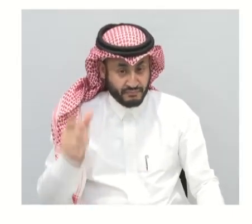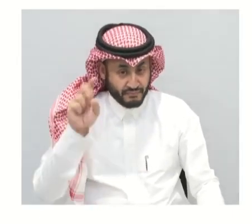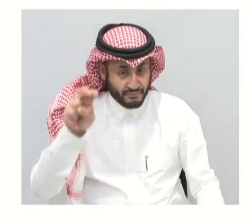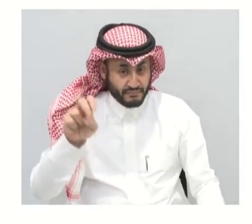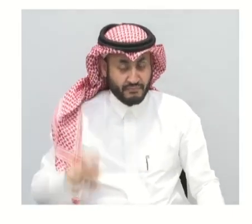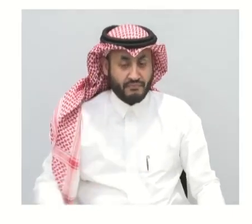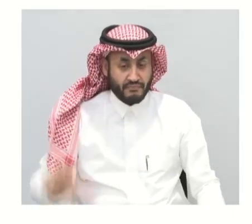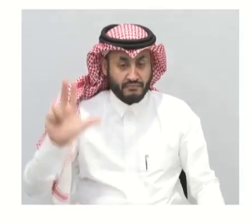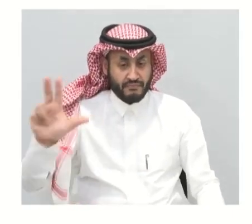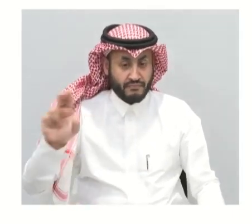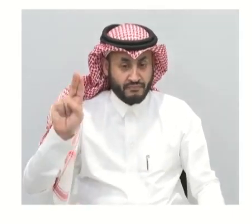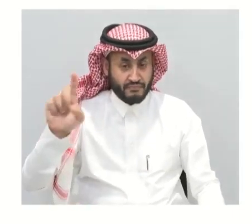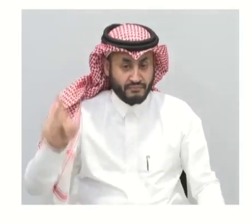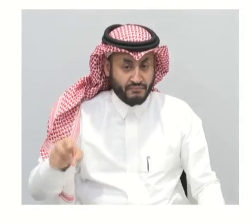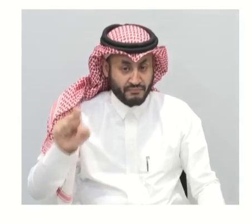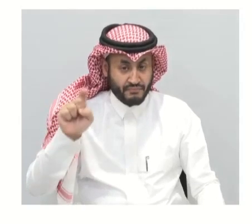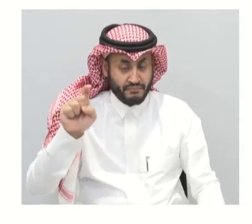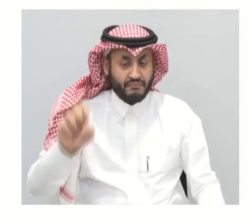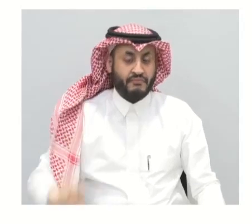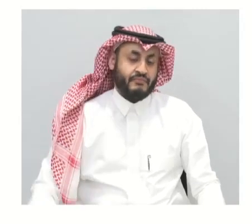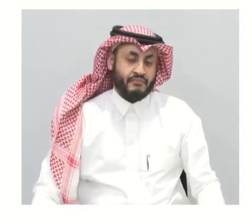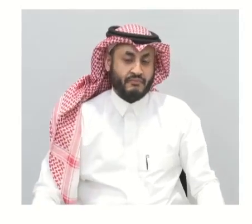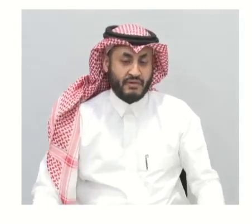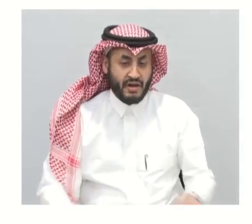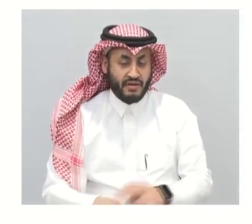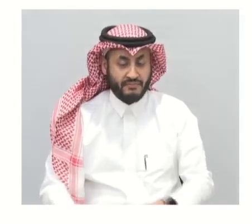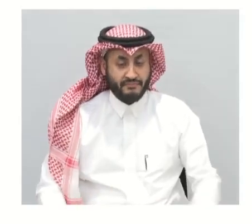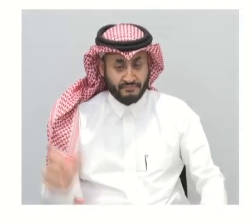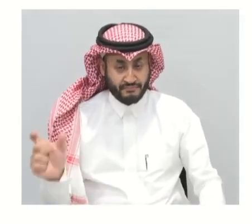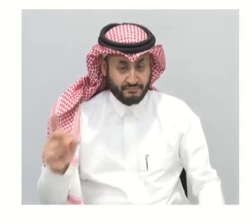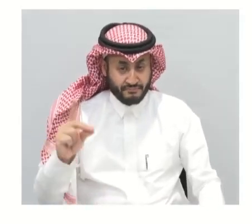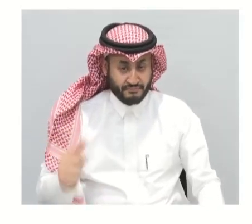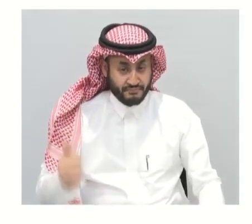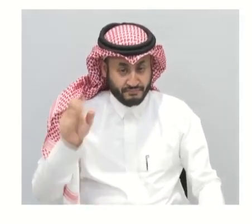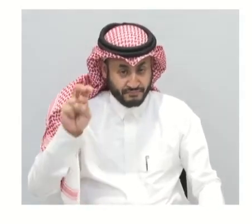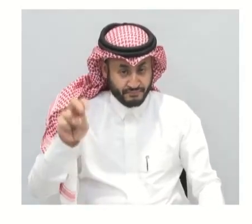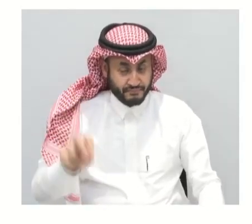احسنتم رائعون اذا بالتاكيد هو نطاق التربه